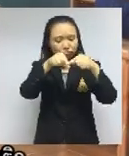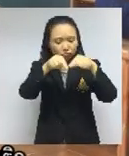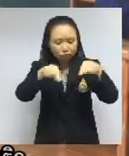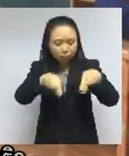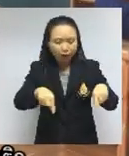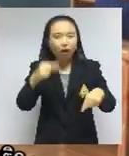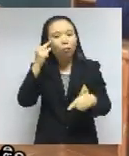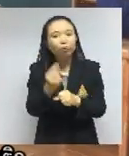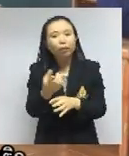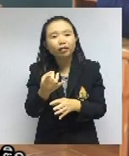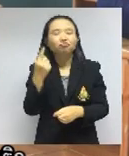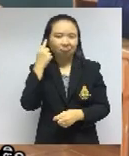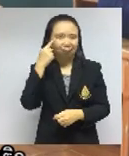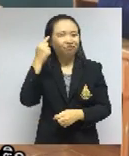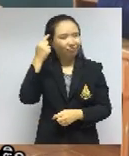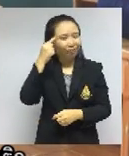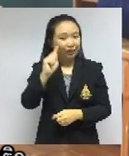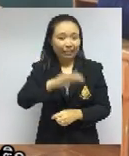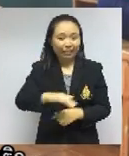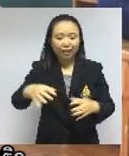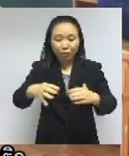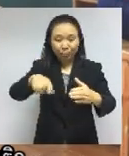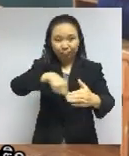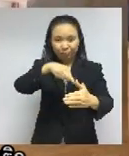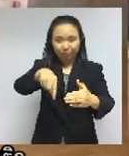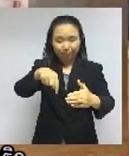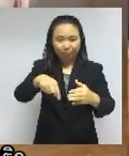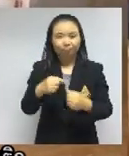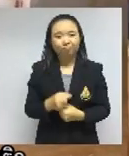ให้กับเด็กก็คาดว่านักเรียนที่มีความบก